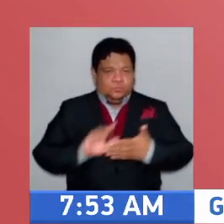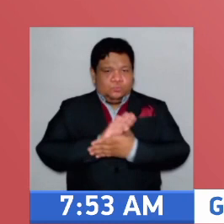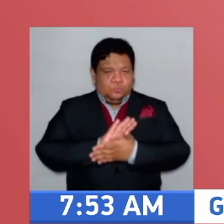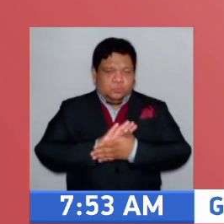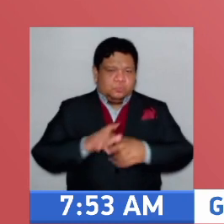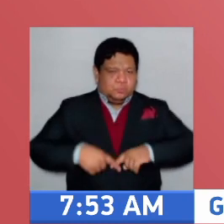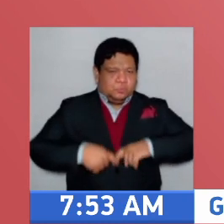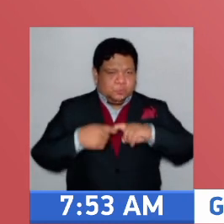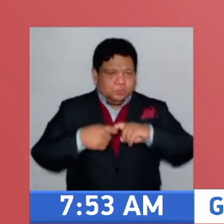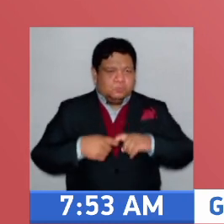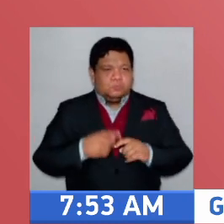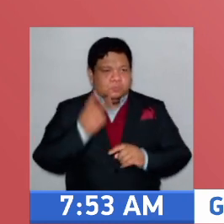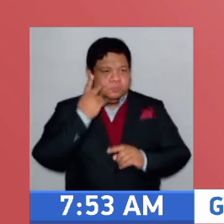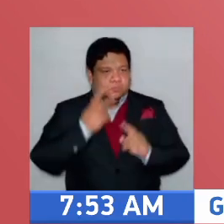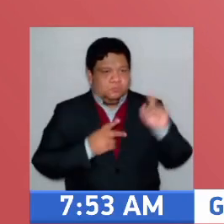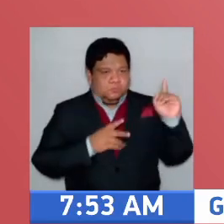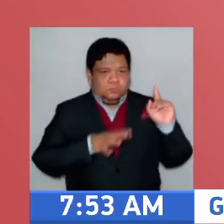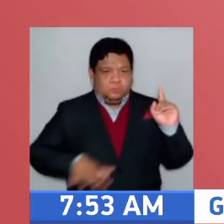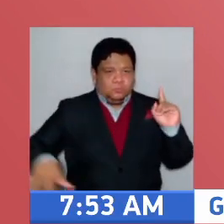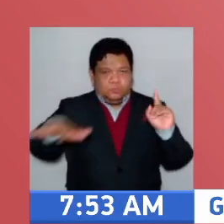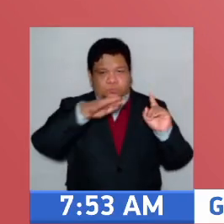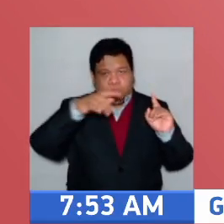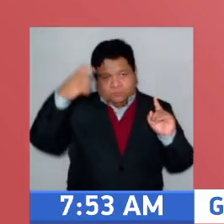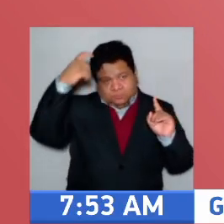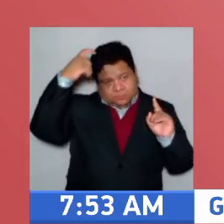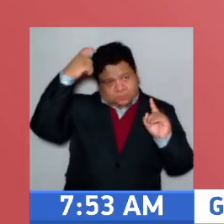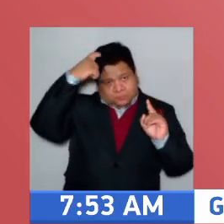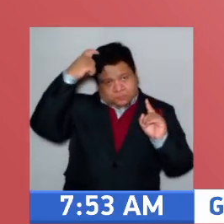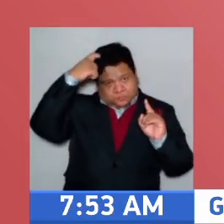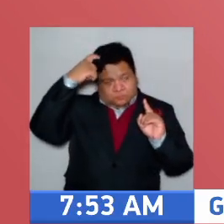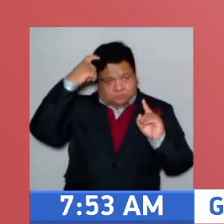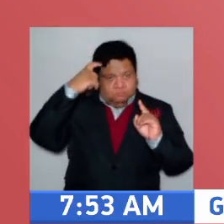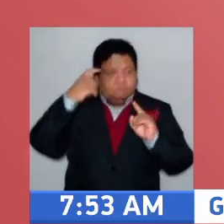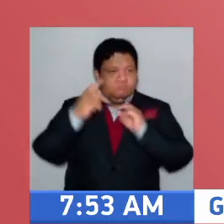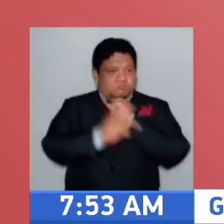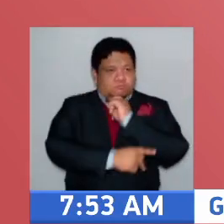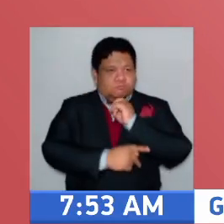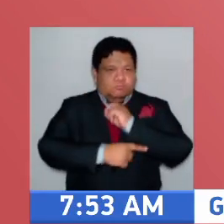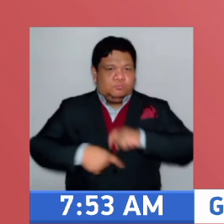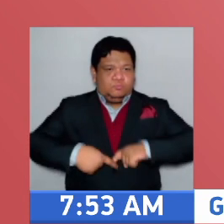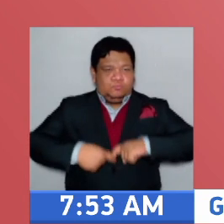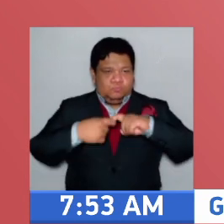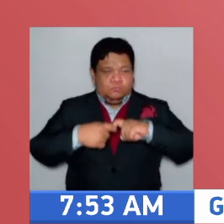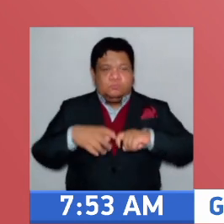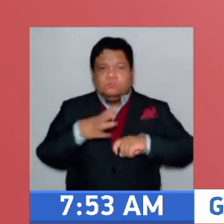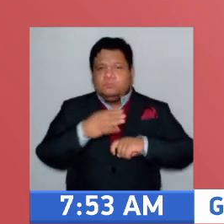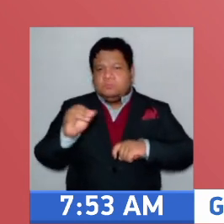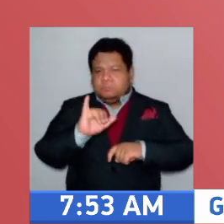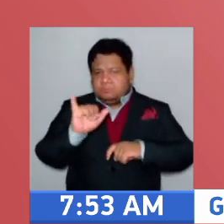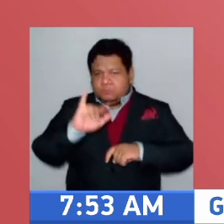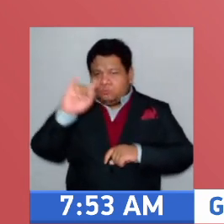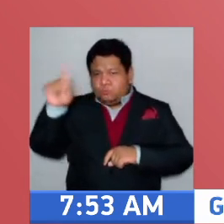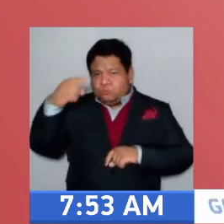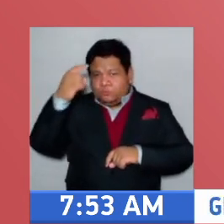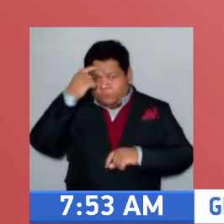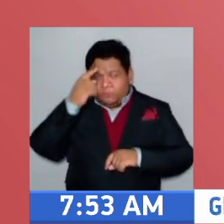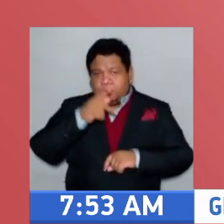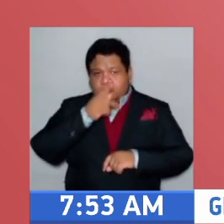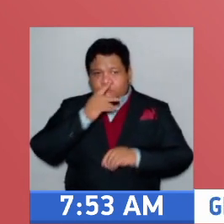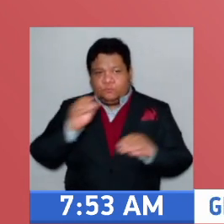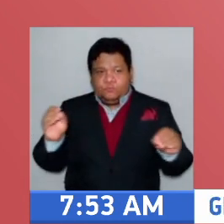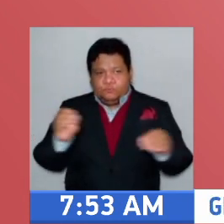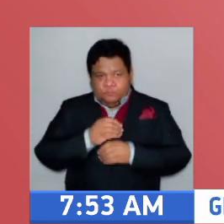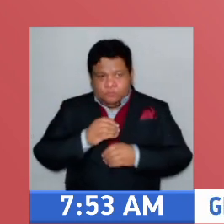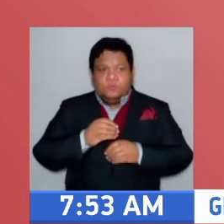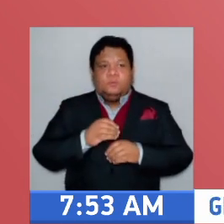buong probinsya ng Batanes. Wala na rin pasok sa gobyerno at mga pribadong opisina. Mula kinder hanggang senior high school naman ang